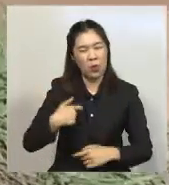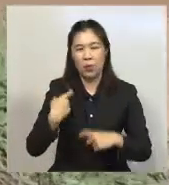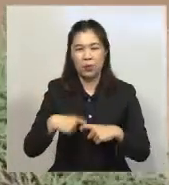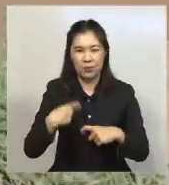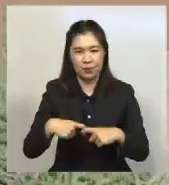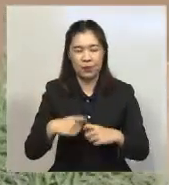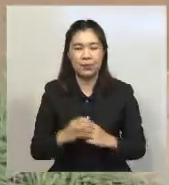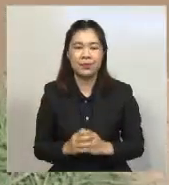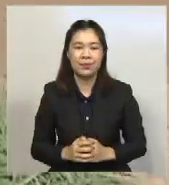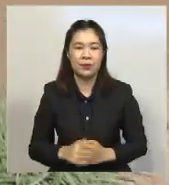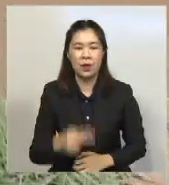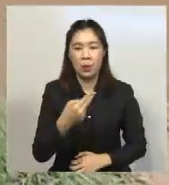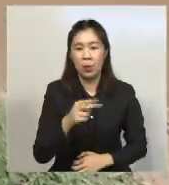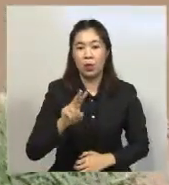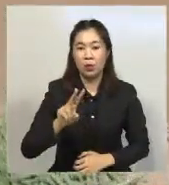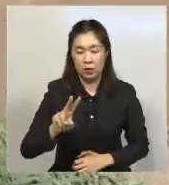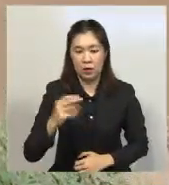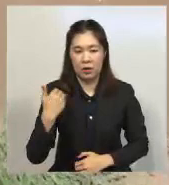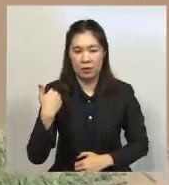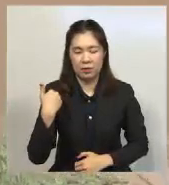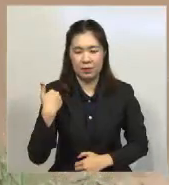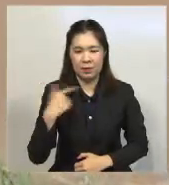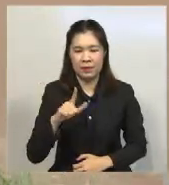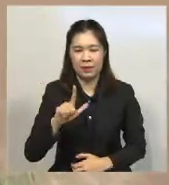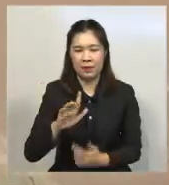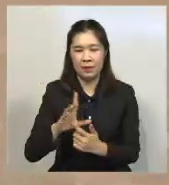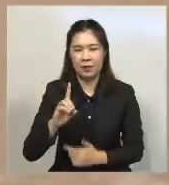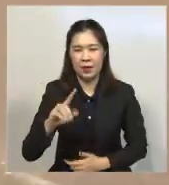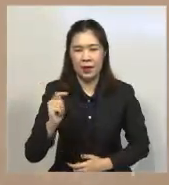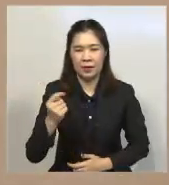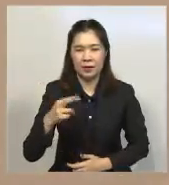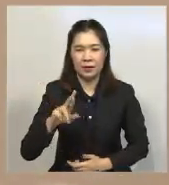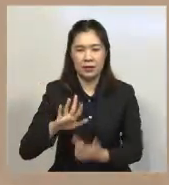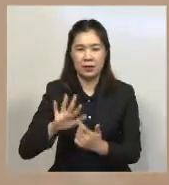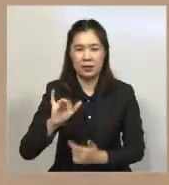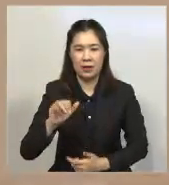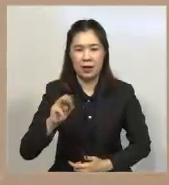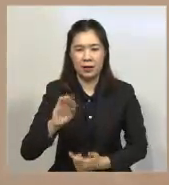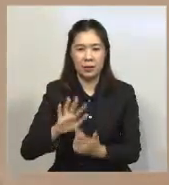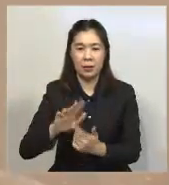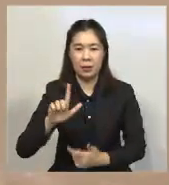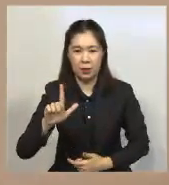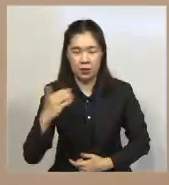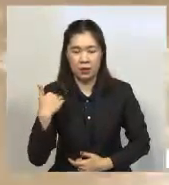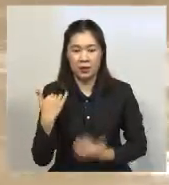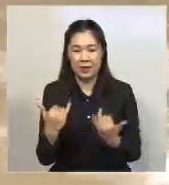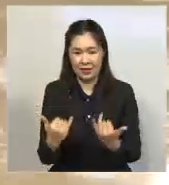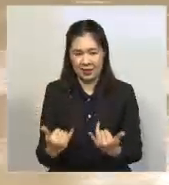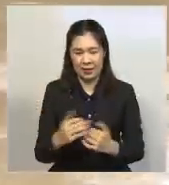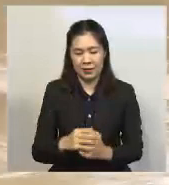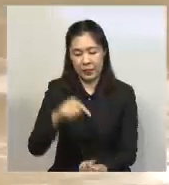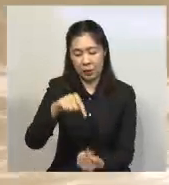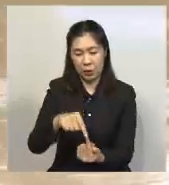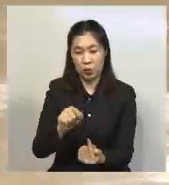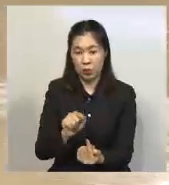เดียวกับพื้นที่หมู่2บ้านลัดสายมูลตำบลปากพระอำเภอเมืองจังหวัดสุโขทัยนะคะซึ่งบ้านลัดสายมูลก็เป็นจุดหนึ่งนะ